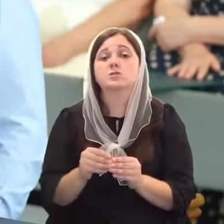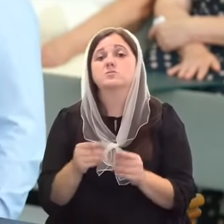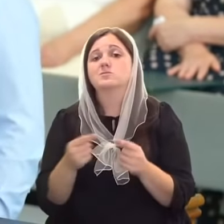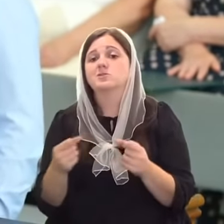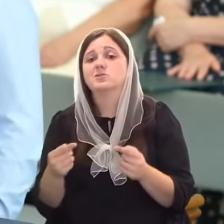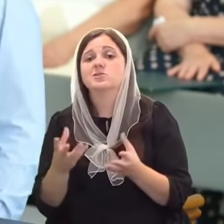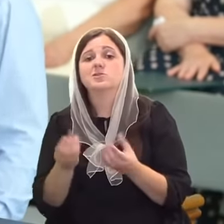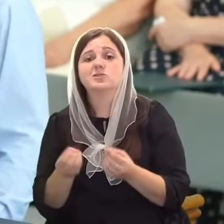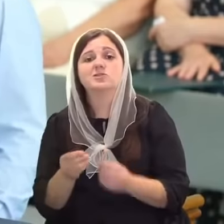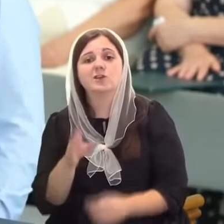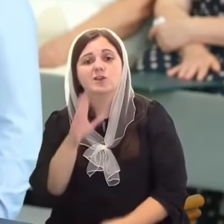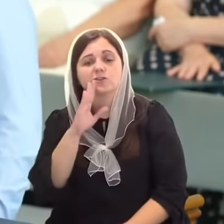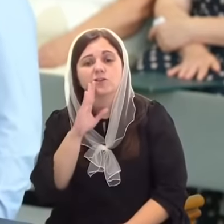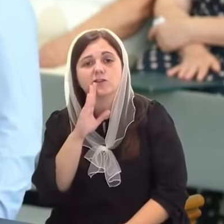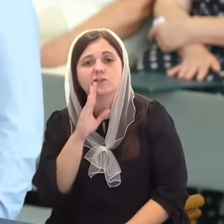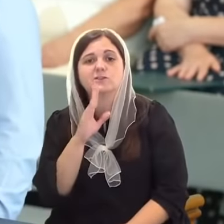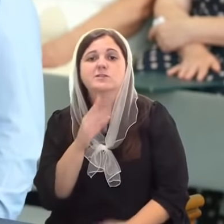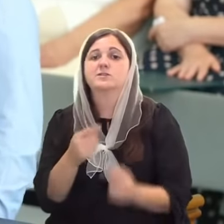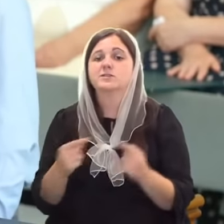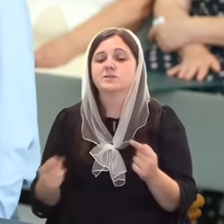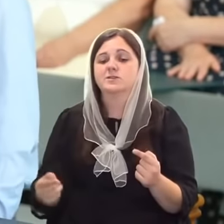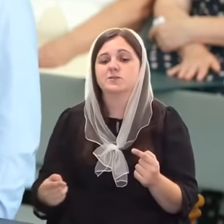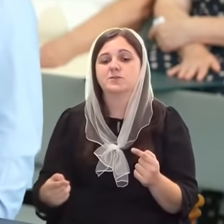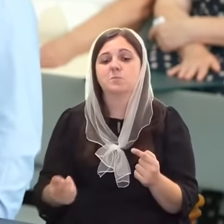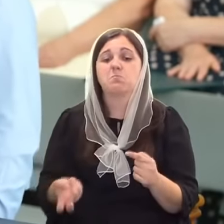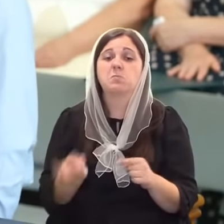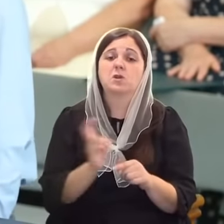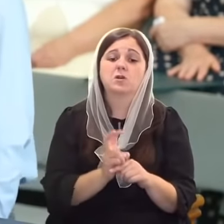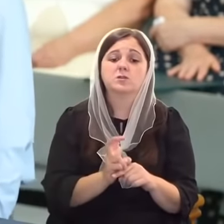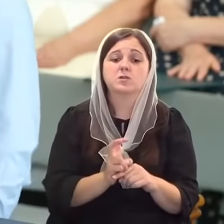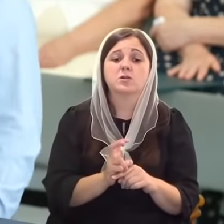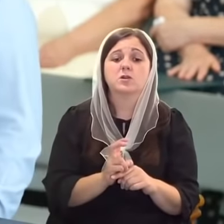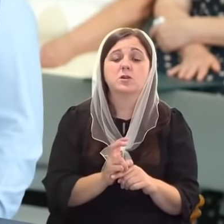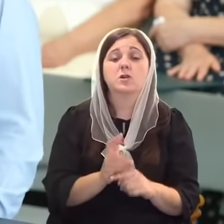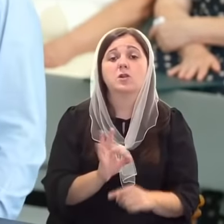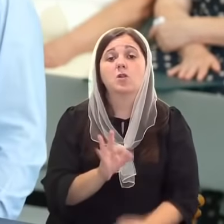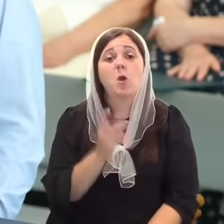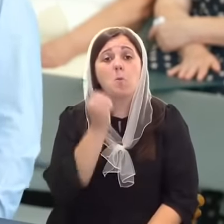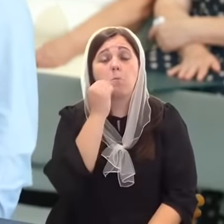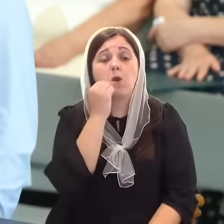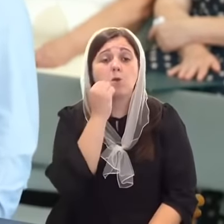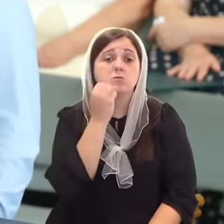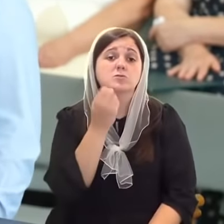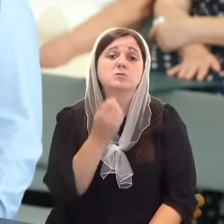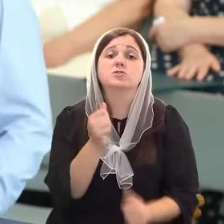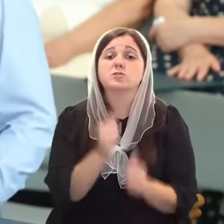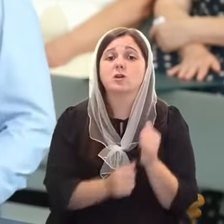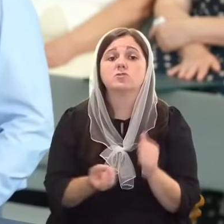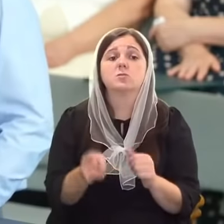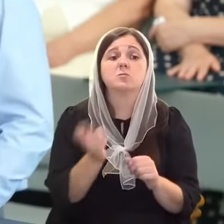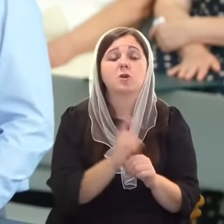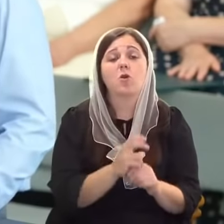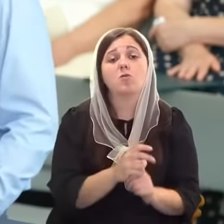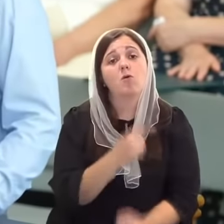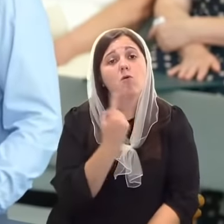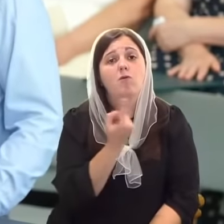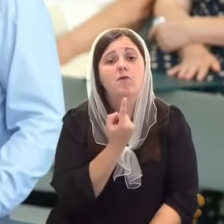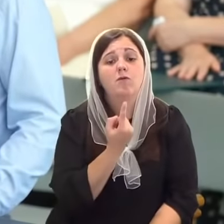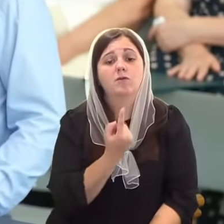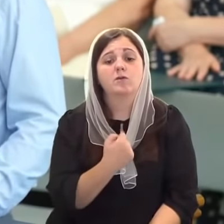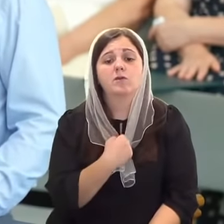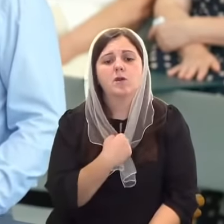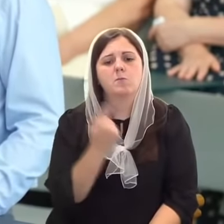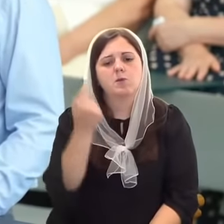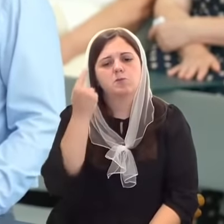Света, сестра Нина, другие приходили, но она часто приходила сама или с кем-то. И я помню,